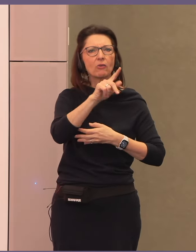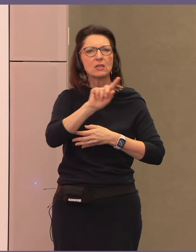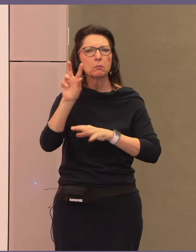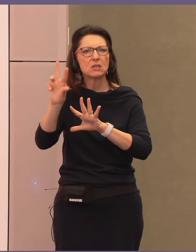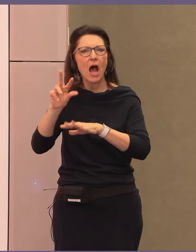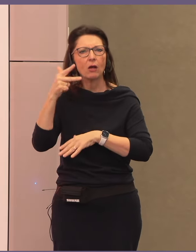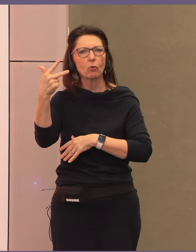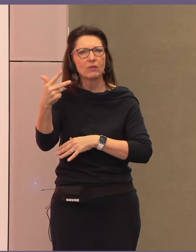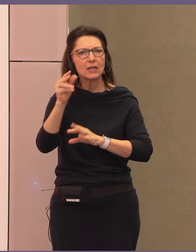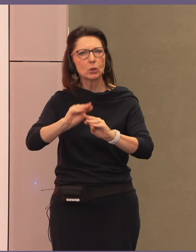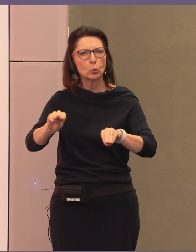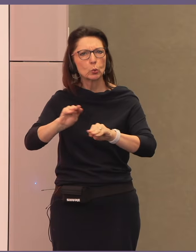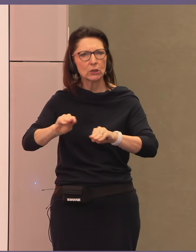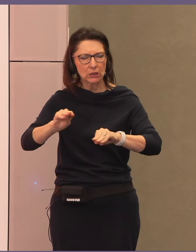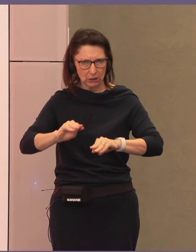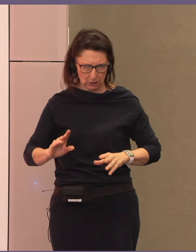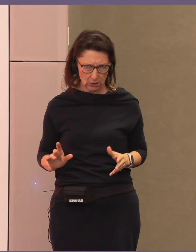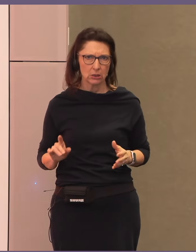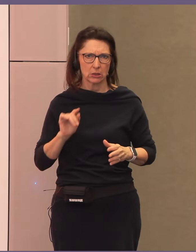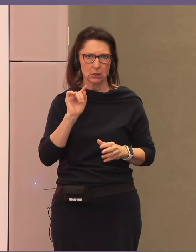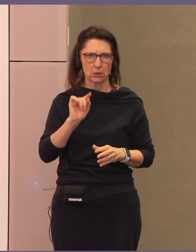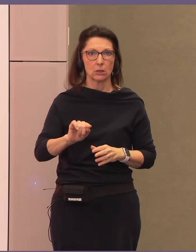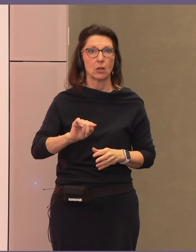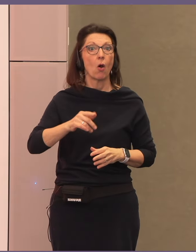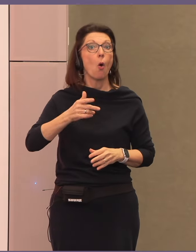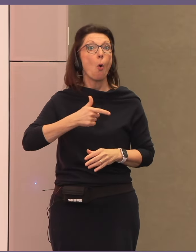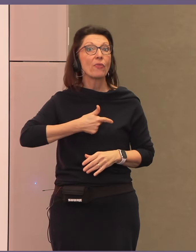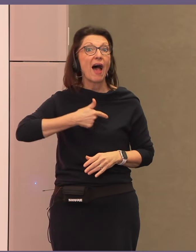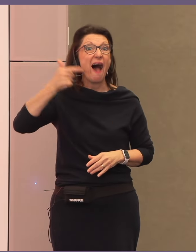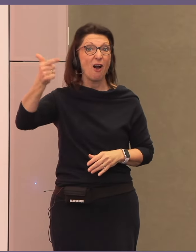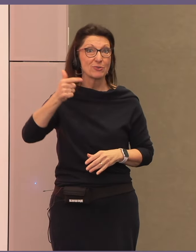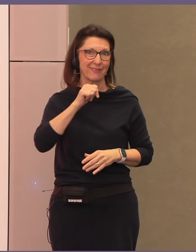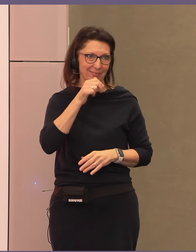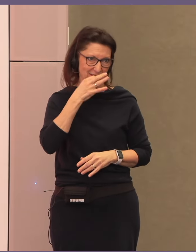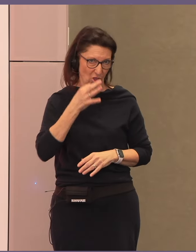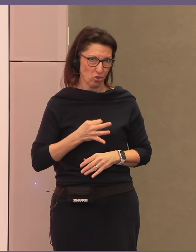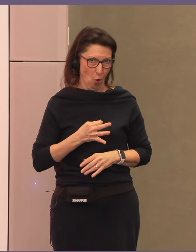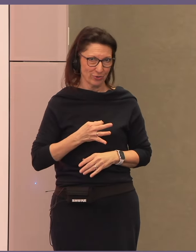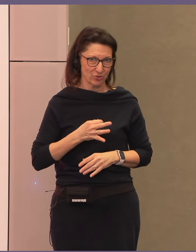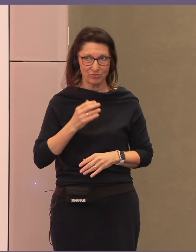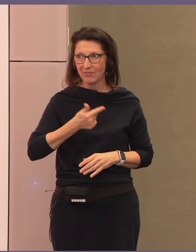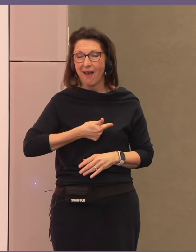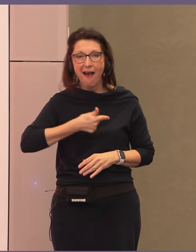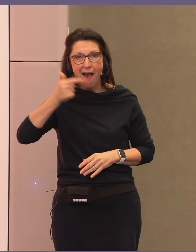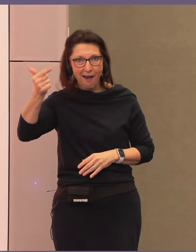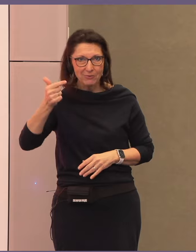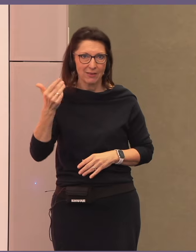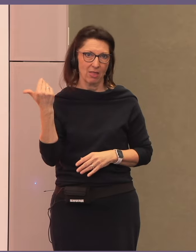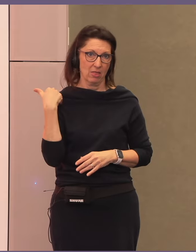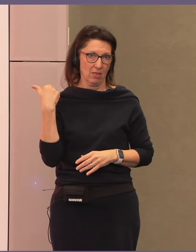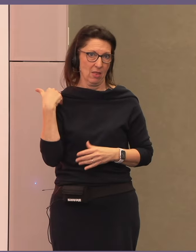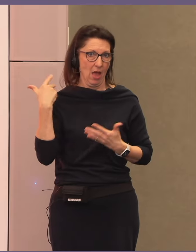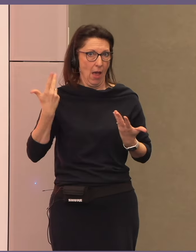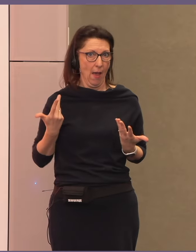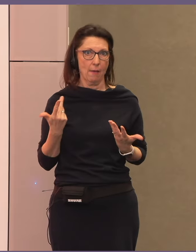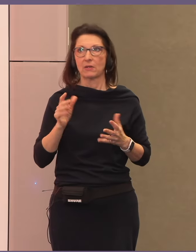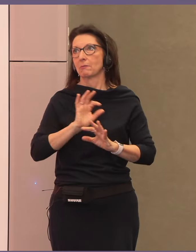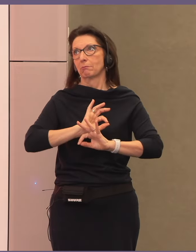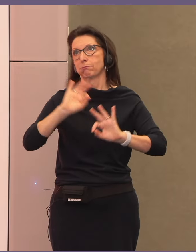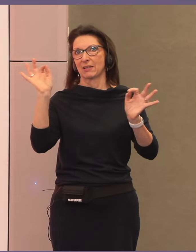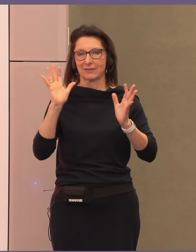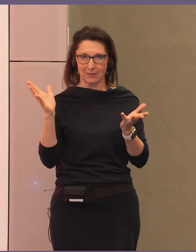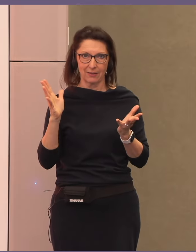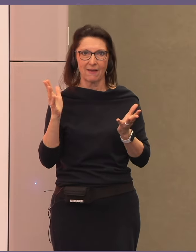einen Ruf ins nicht-deutschsprachige Ausland folgten, und das ist ja nach aktuellen neoliberalen Universitätsstandards das Nonplusultra,